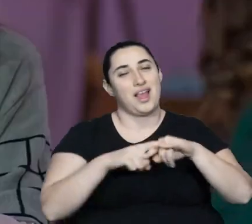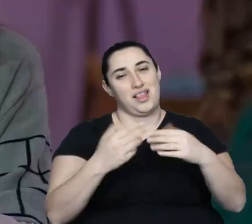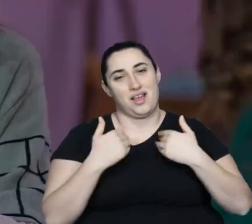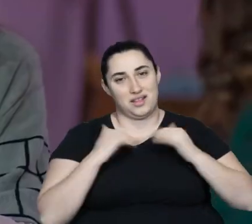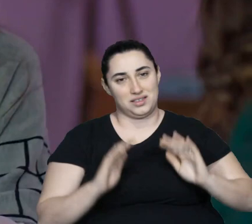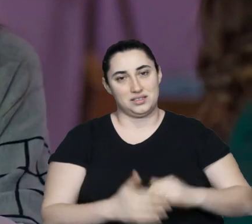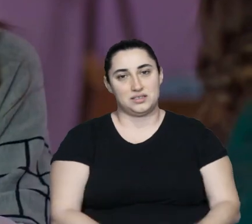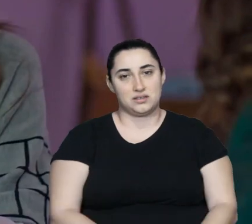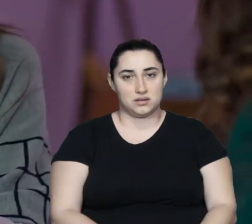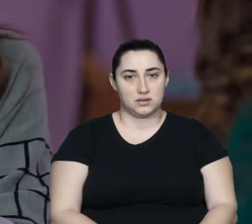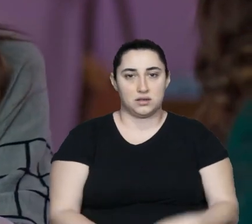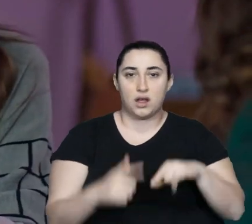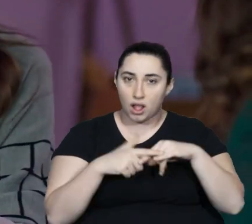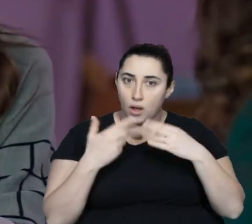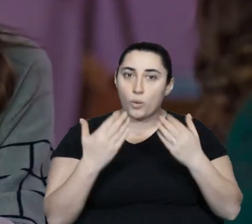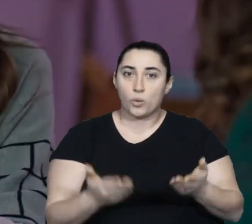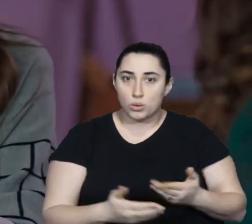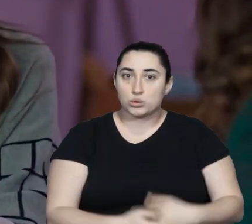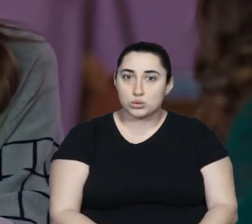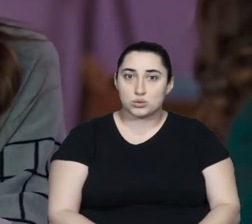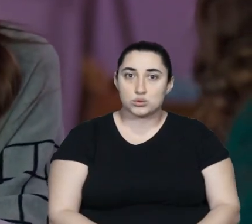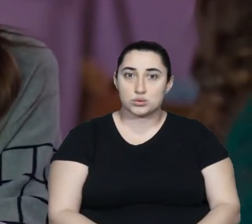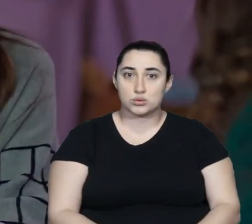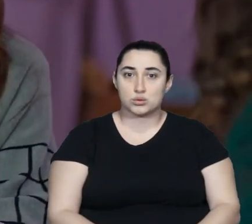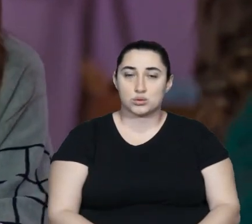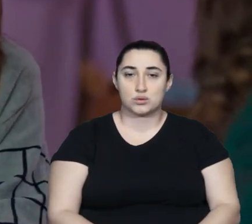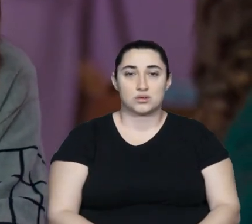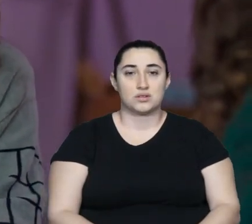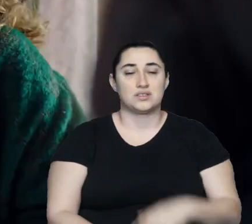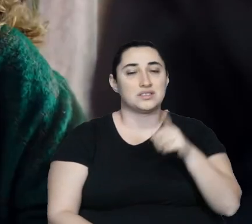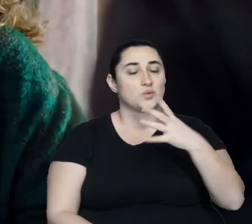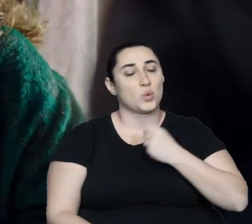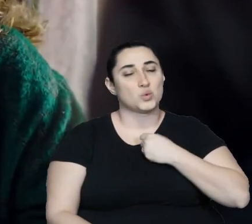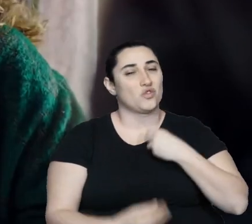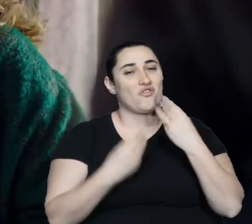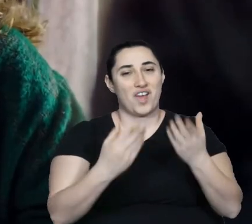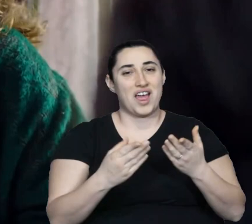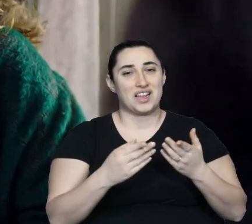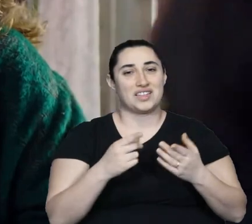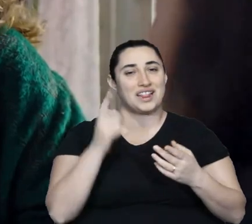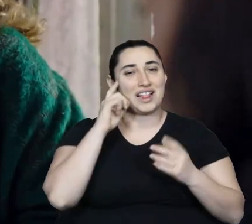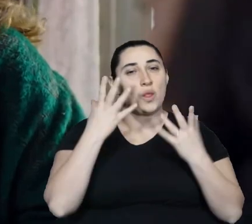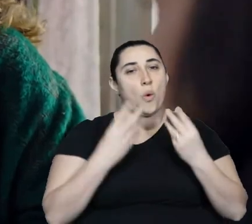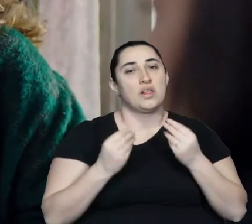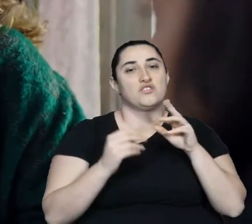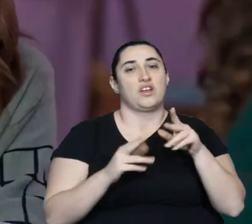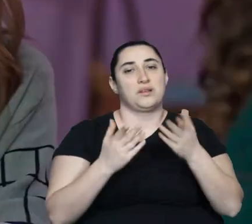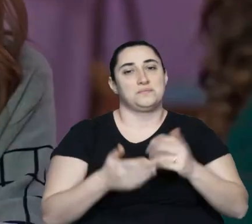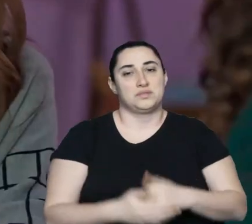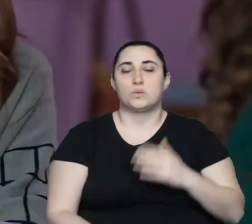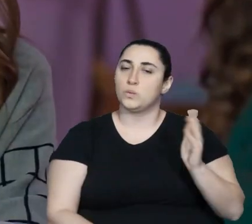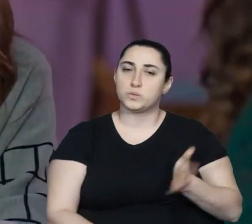et. Helal olsun tabii. Seni çok üzdüm. Neredeyse akıl sağlığını bile